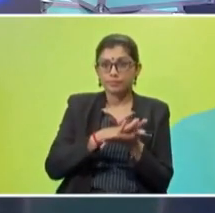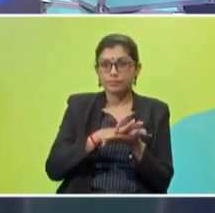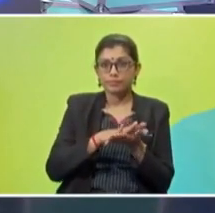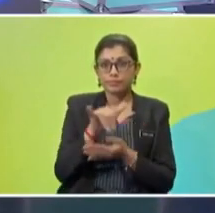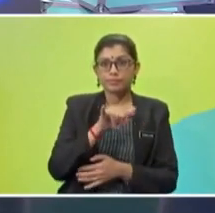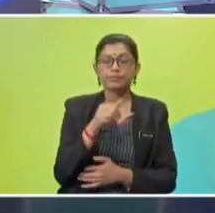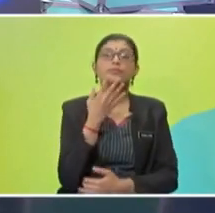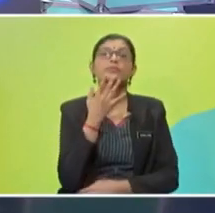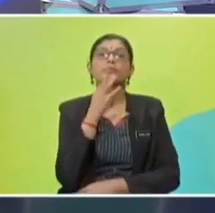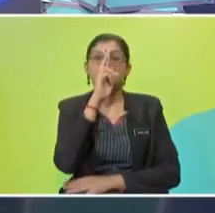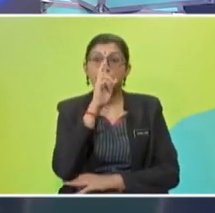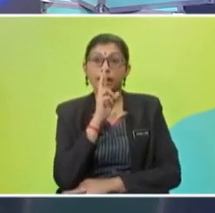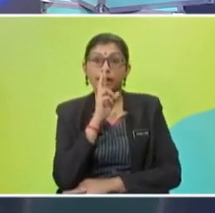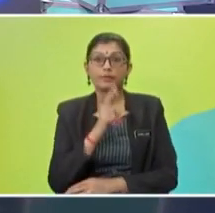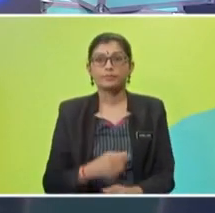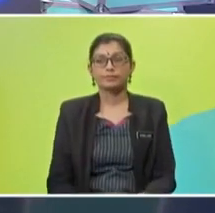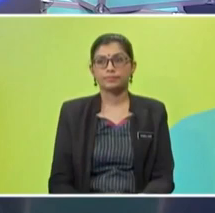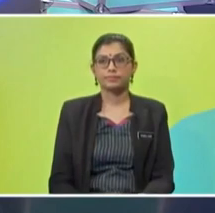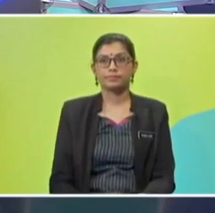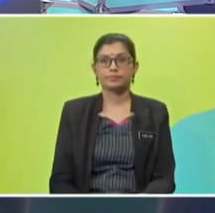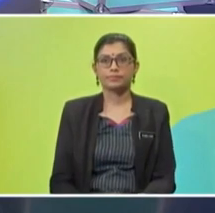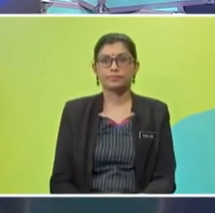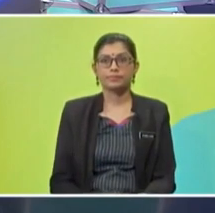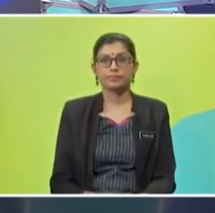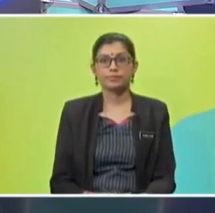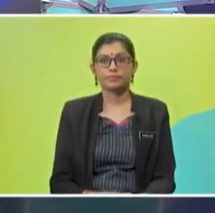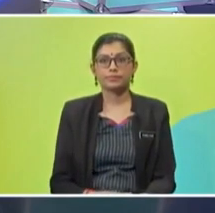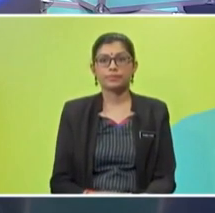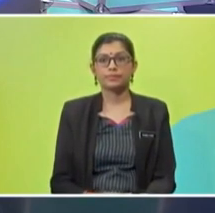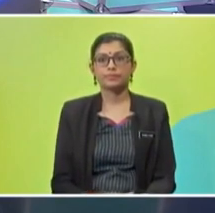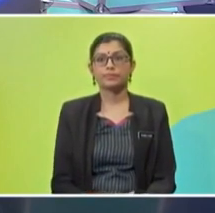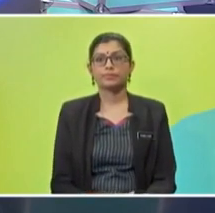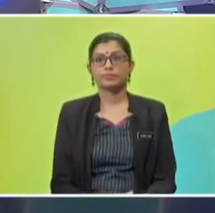pembelian merah untuk paruh dia juga juga